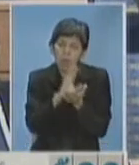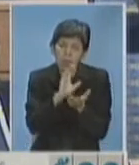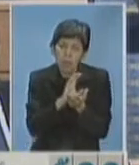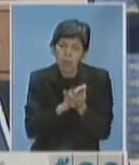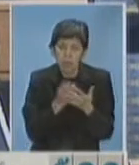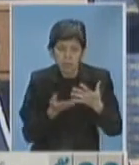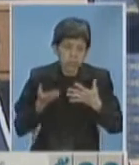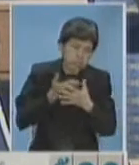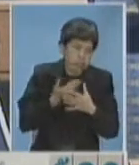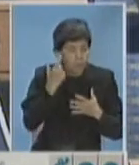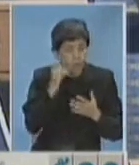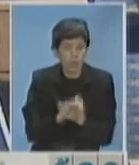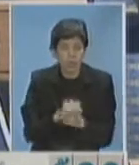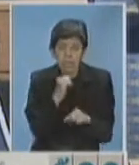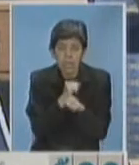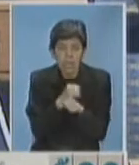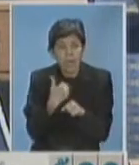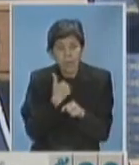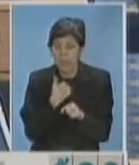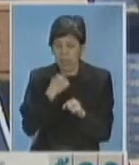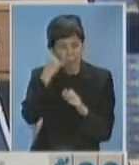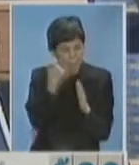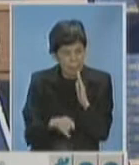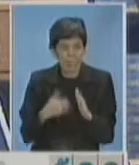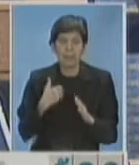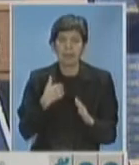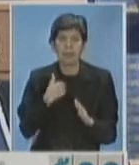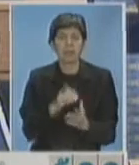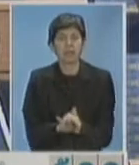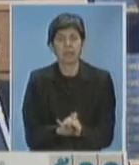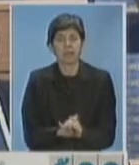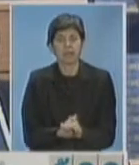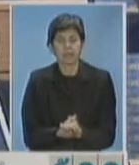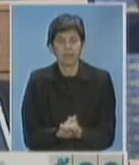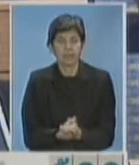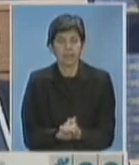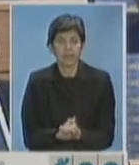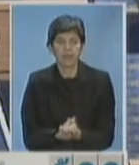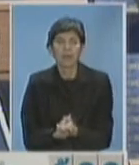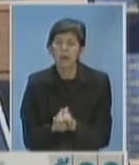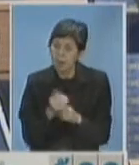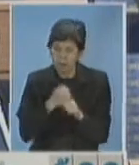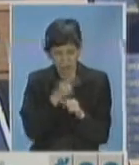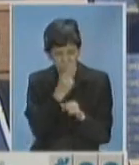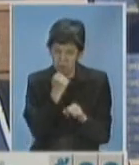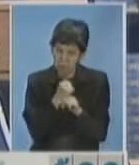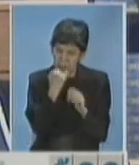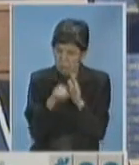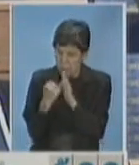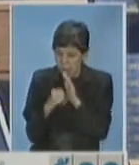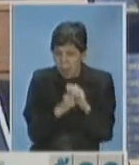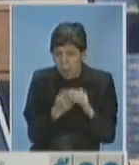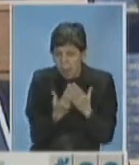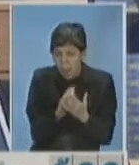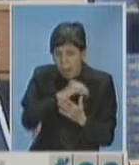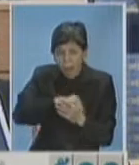ไม่ทราบว่าม.5ด้วยหรือไม่นะครับเปิดช่องให้มีการทุจริตท่านประธานครับเปิดช่องให้มีการทุจริตจริงๆครับ